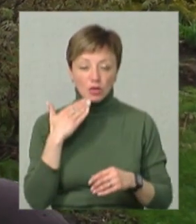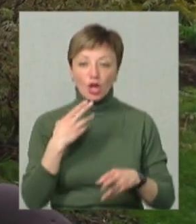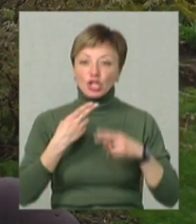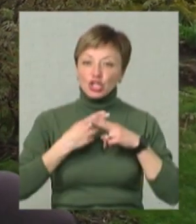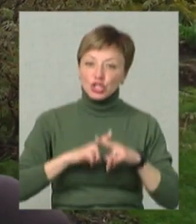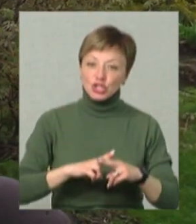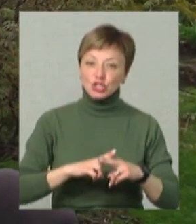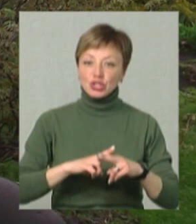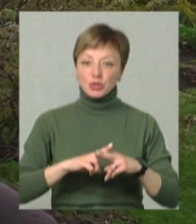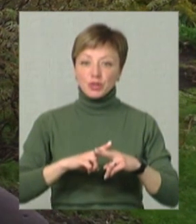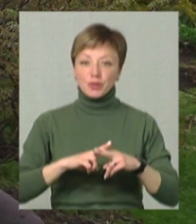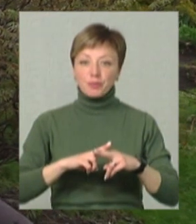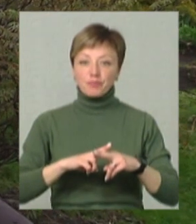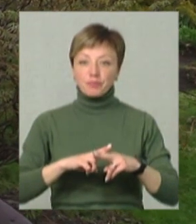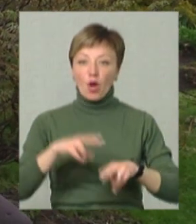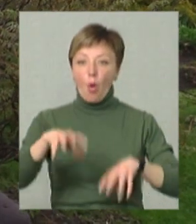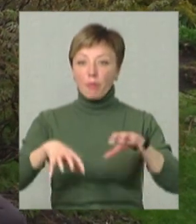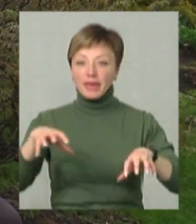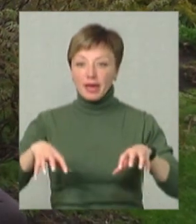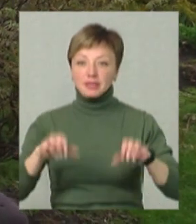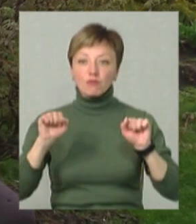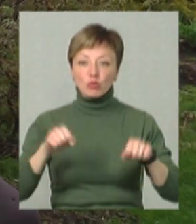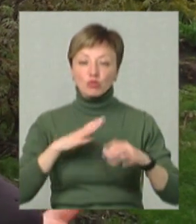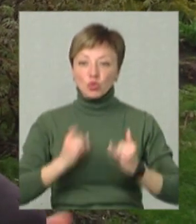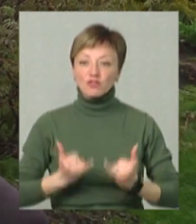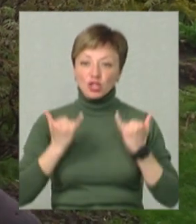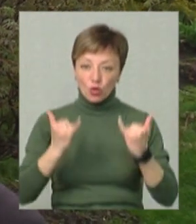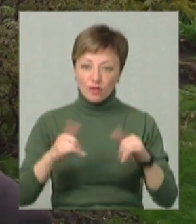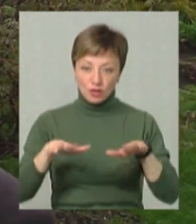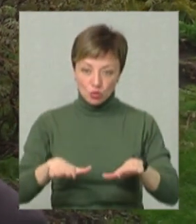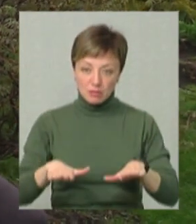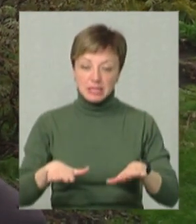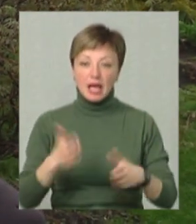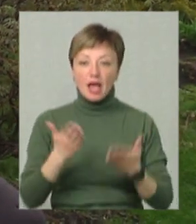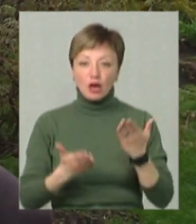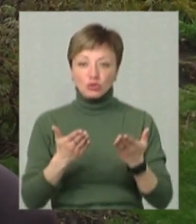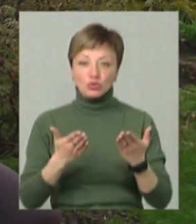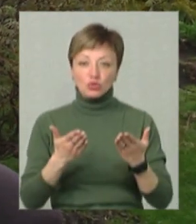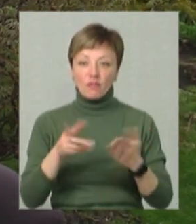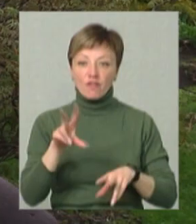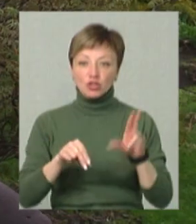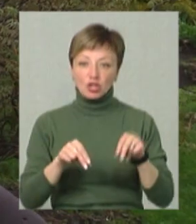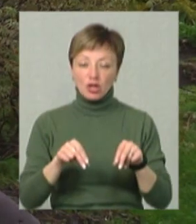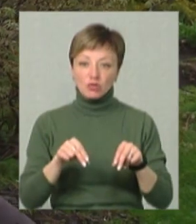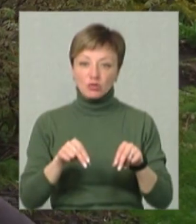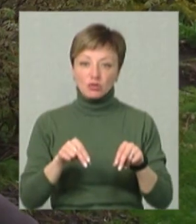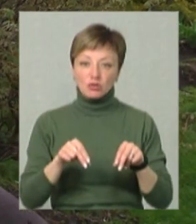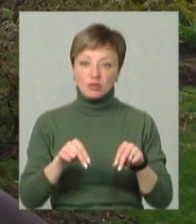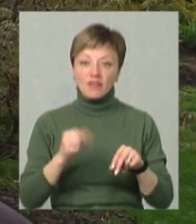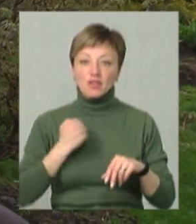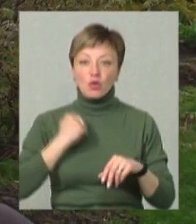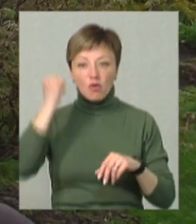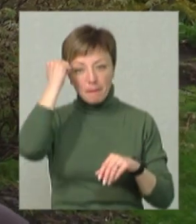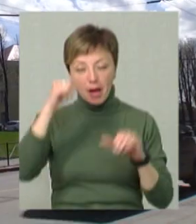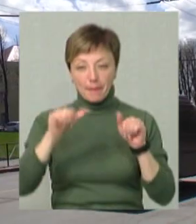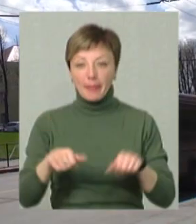і технічних якихось об'єктів, які можуть бути вшановані на цьому місці, якщо там вважають тримати, власне,